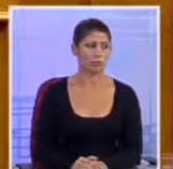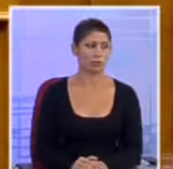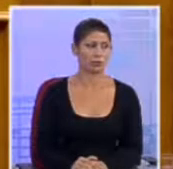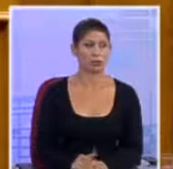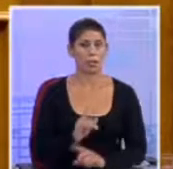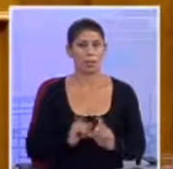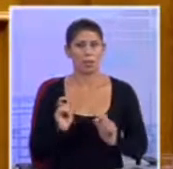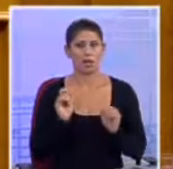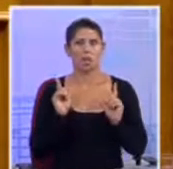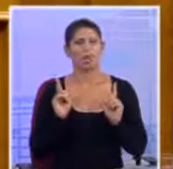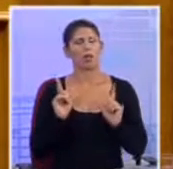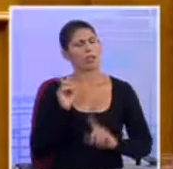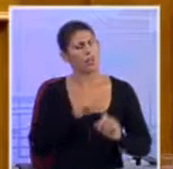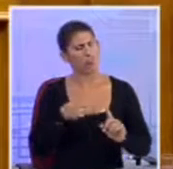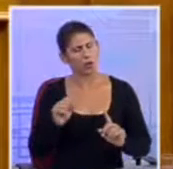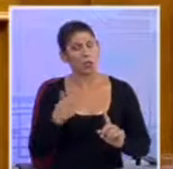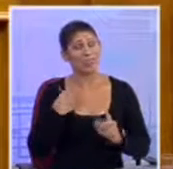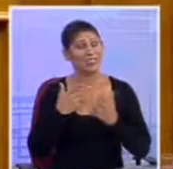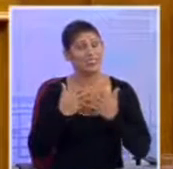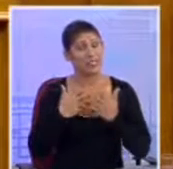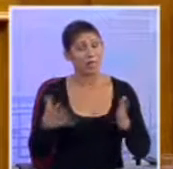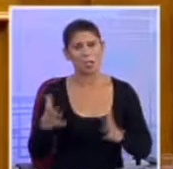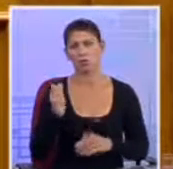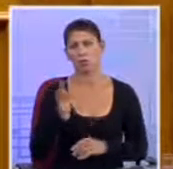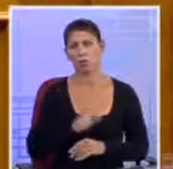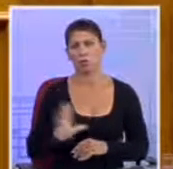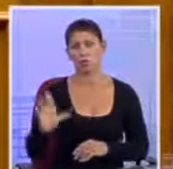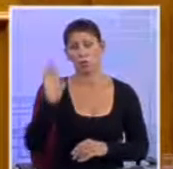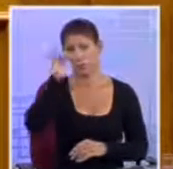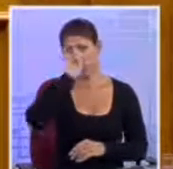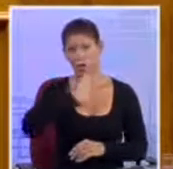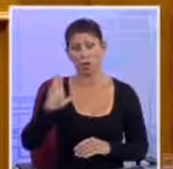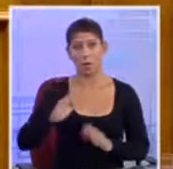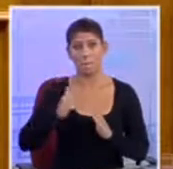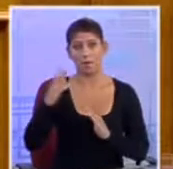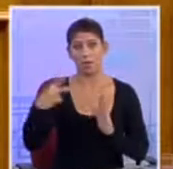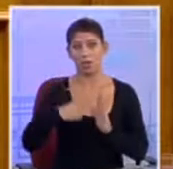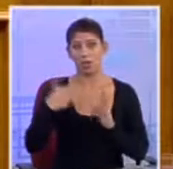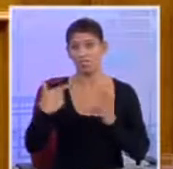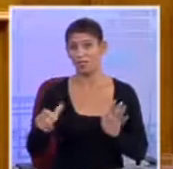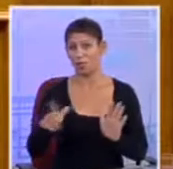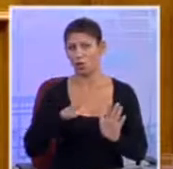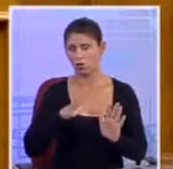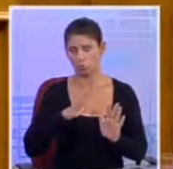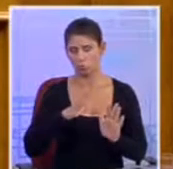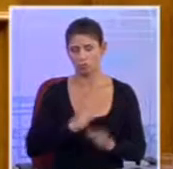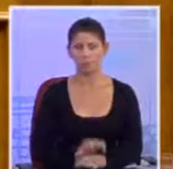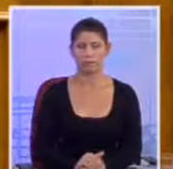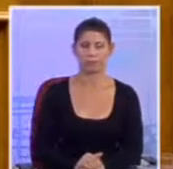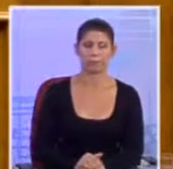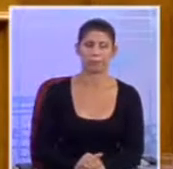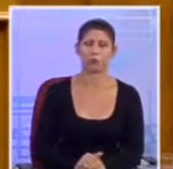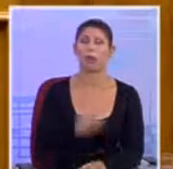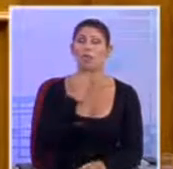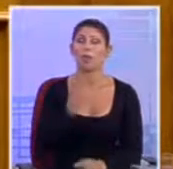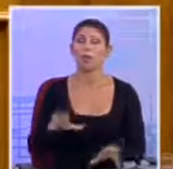κάποιοι μπορεί να εκπλαγούν και κάποιοι όχι, αλλά είναι τεράστιος και απαράδεκτος, πάνω από 2.700. Δεν μπορεί να γίνει